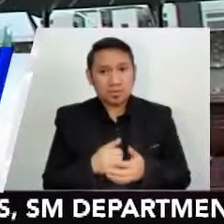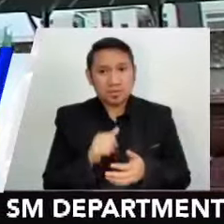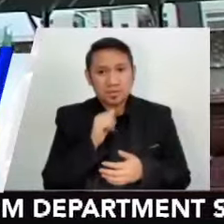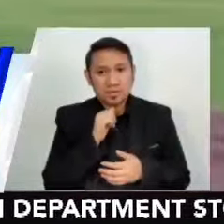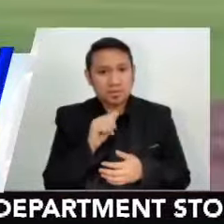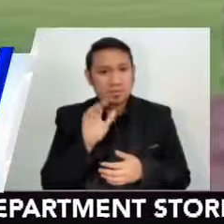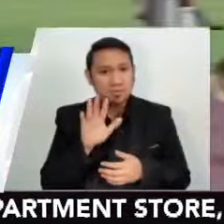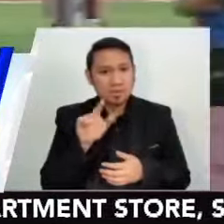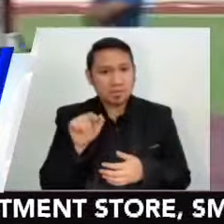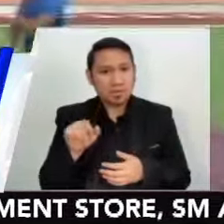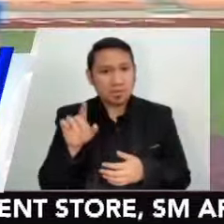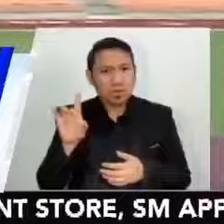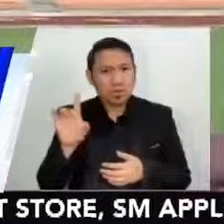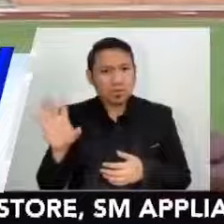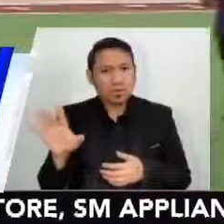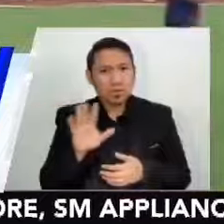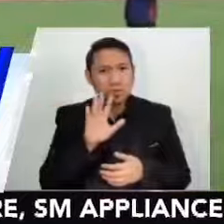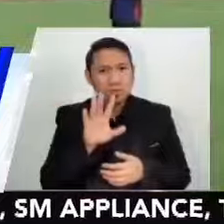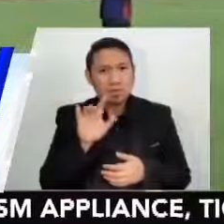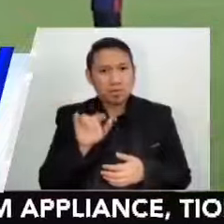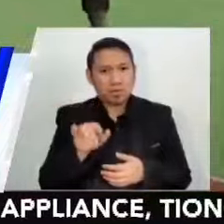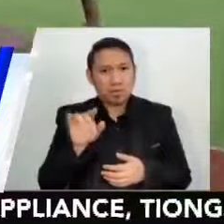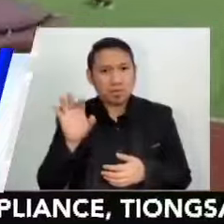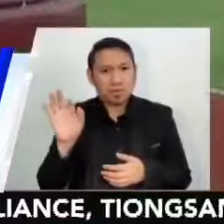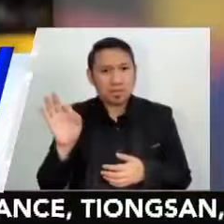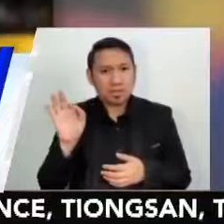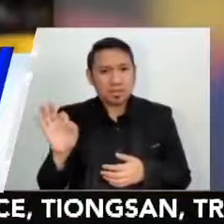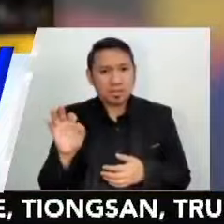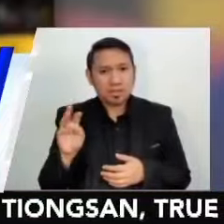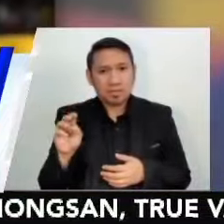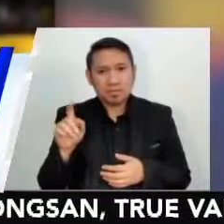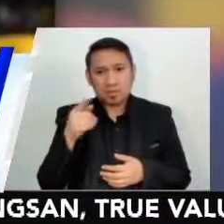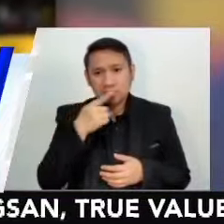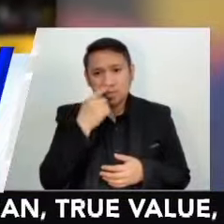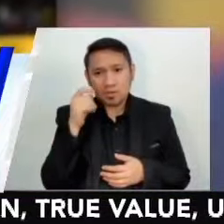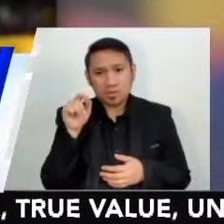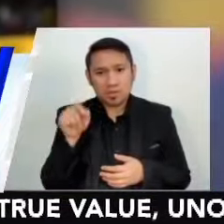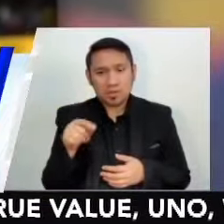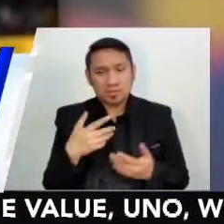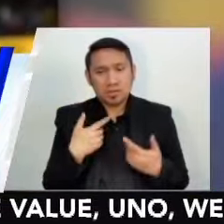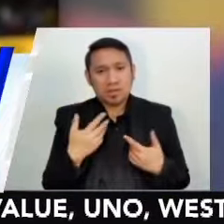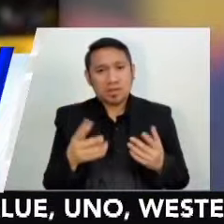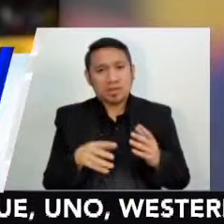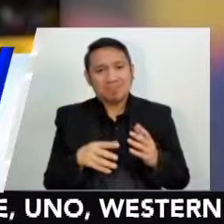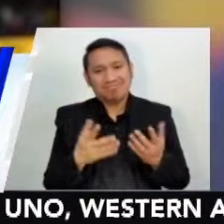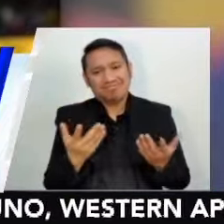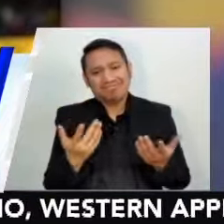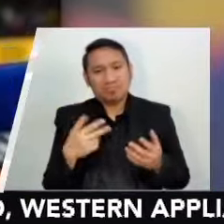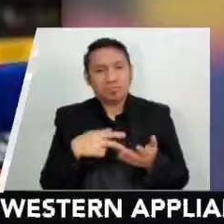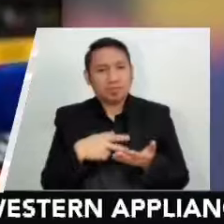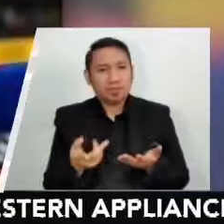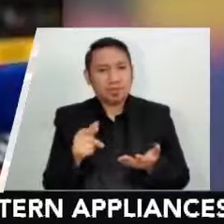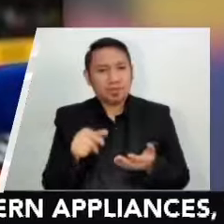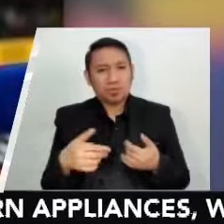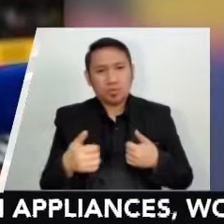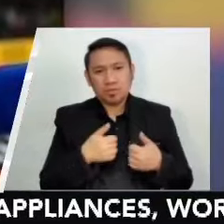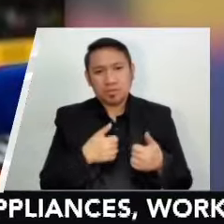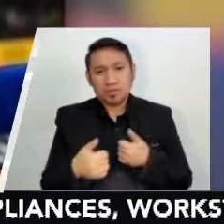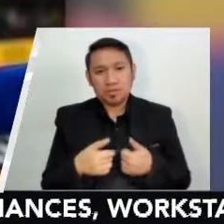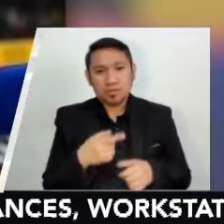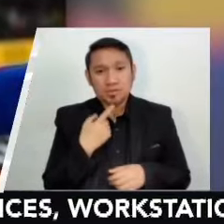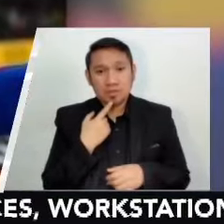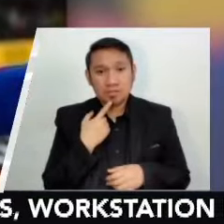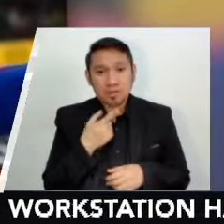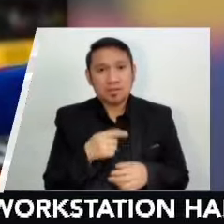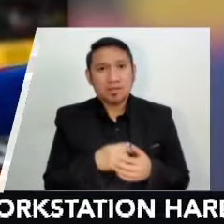at 5.90 meters dahilan para mag-exit na siya sa laban. Sa isang post, sinabi ni Obiena na ganito talaga